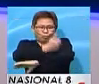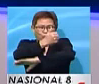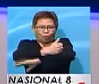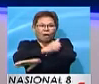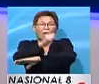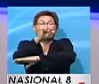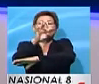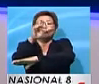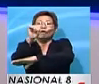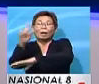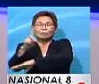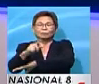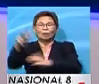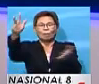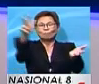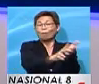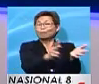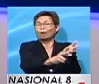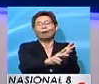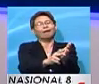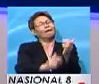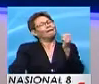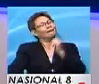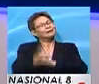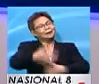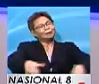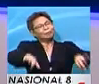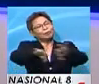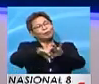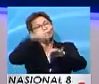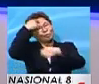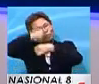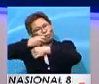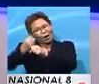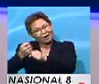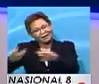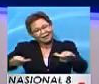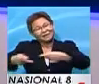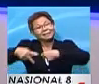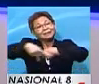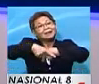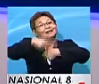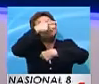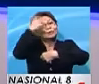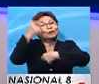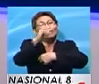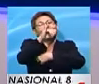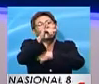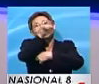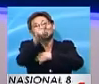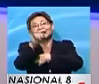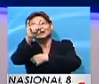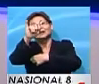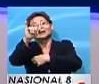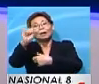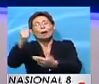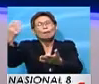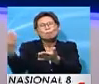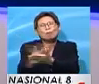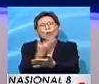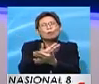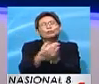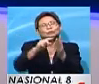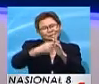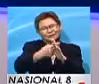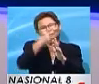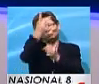kenyataan berkata pengiktirafan itu sangat bermakna buat pengeluar kereta nasional itu memandangkan iris baru dilancarkan dua